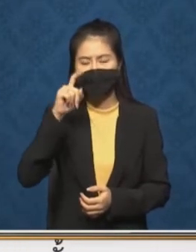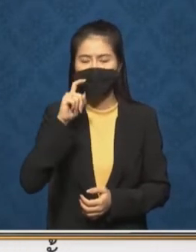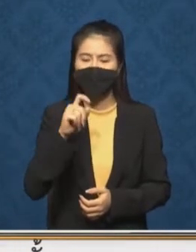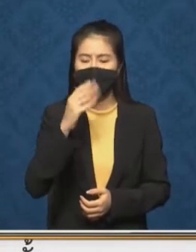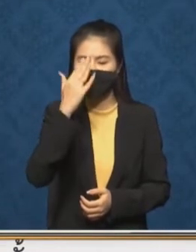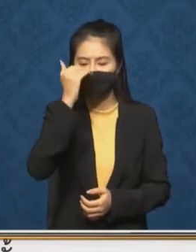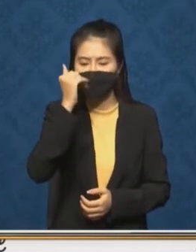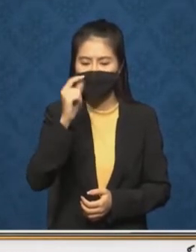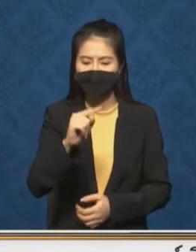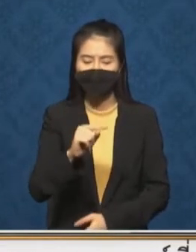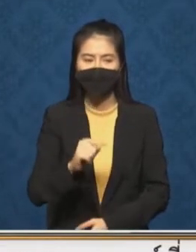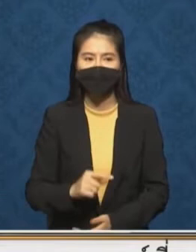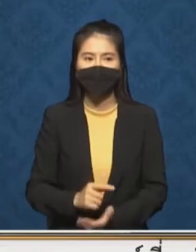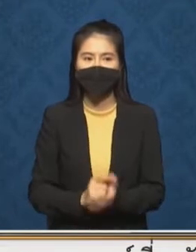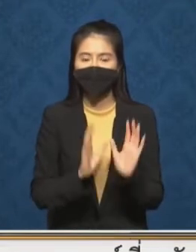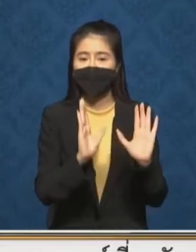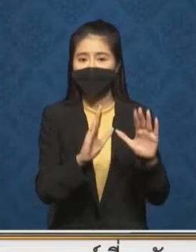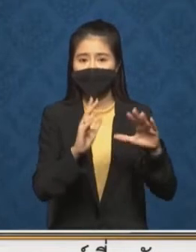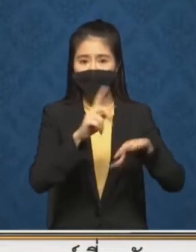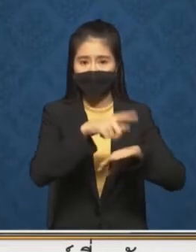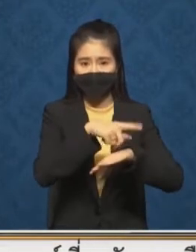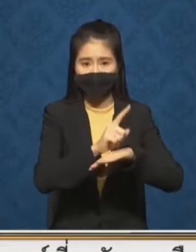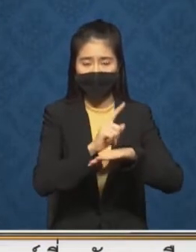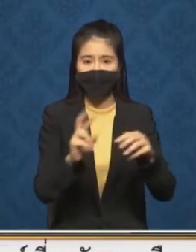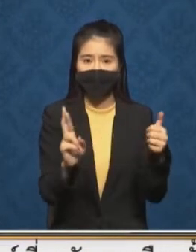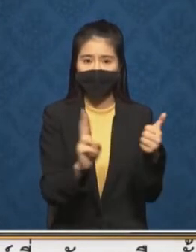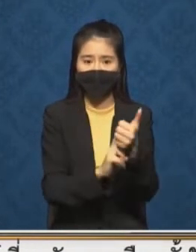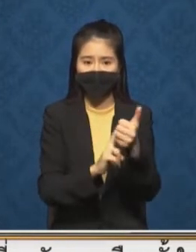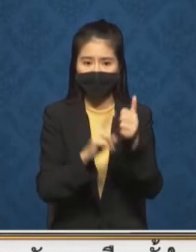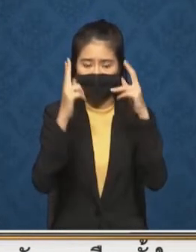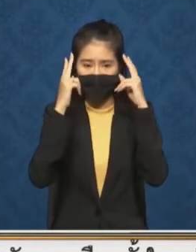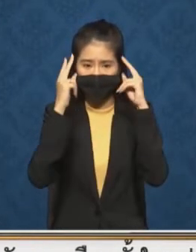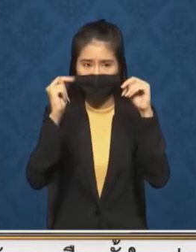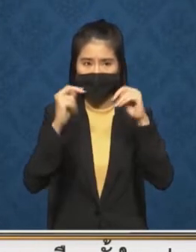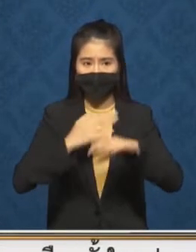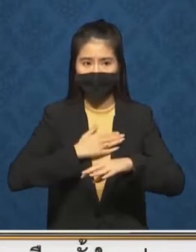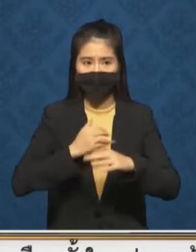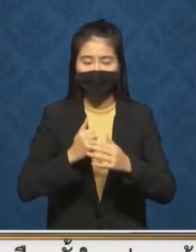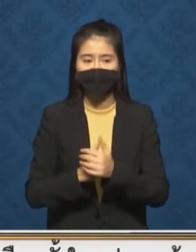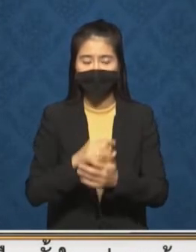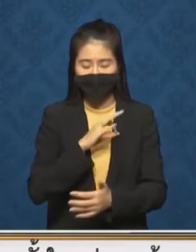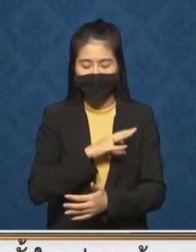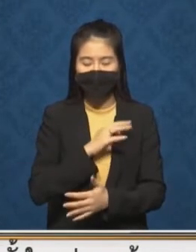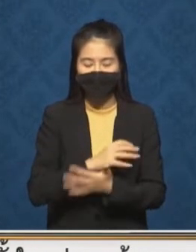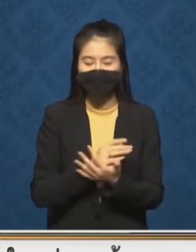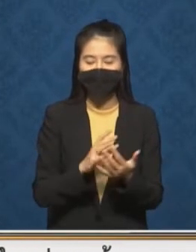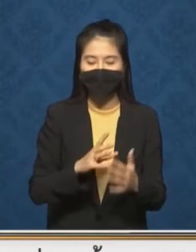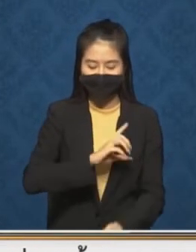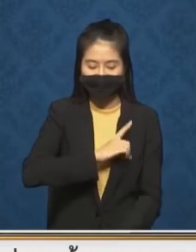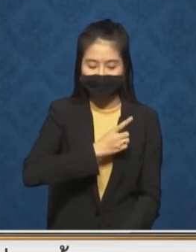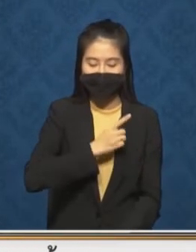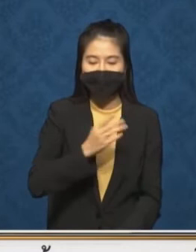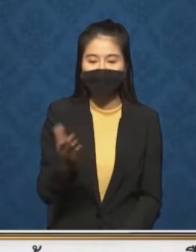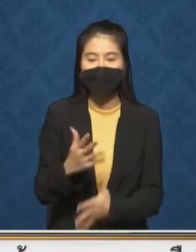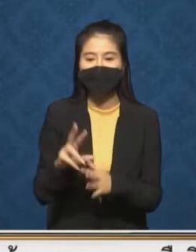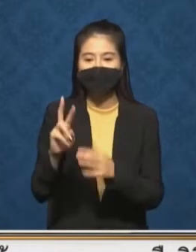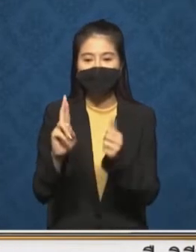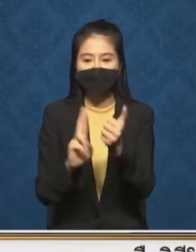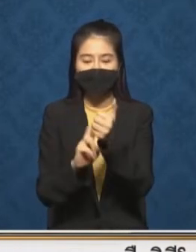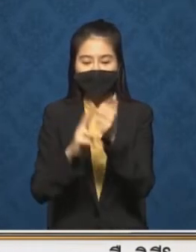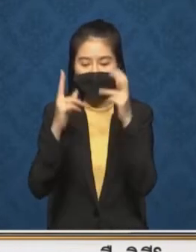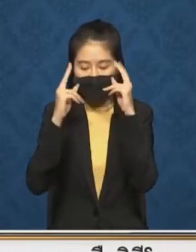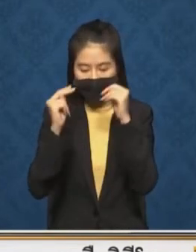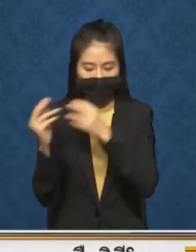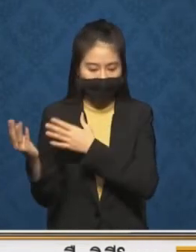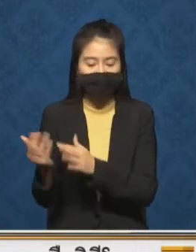งั้นผมอยากฝากทานรองนายกษาวcoming ผมดีใจท่านมา le raf